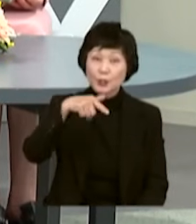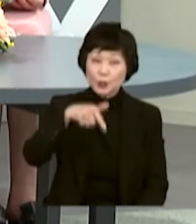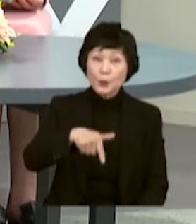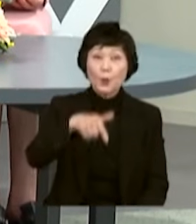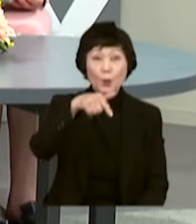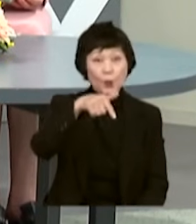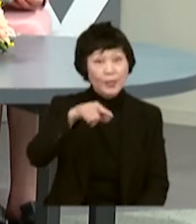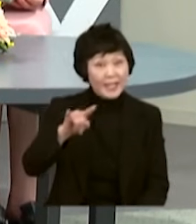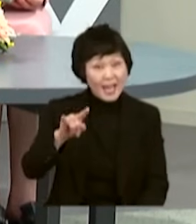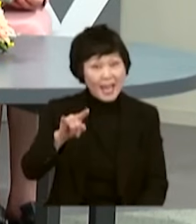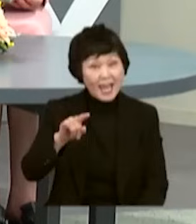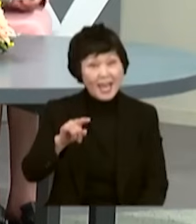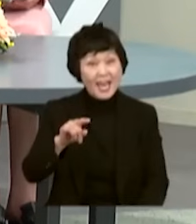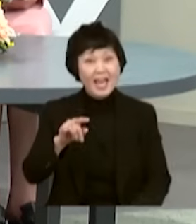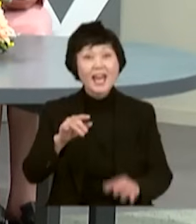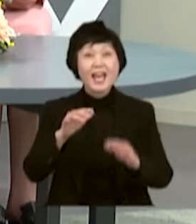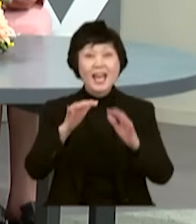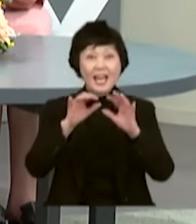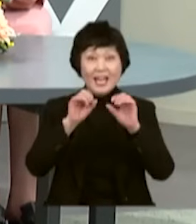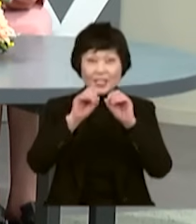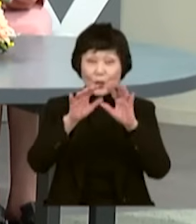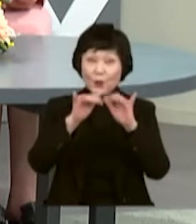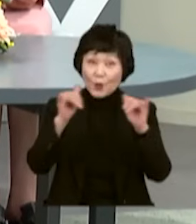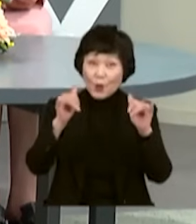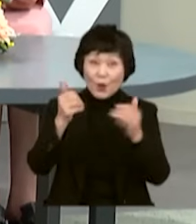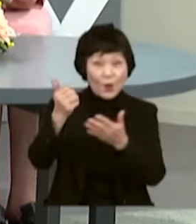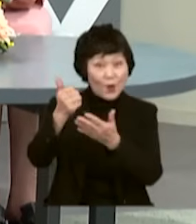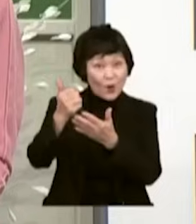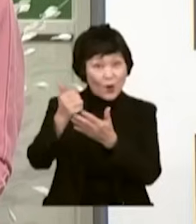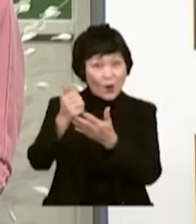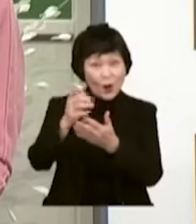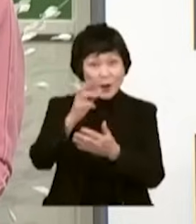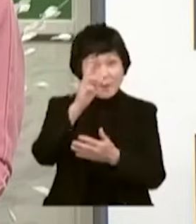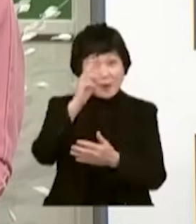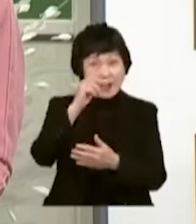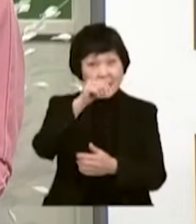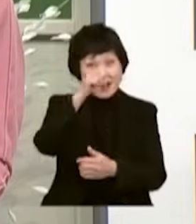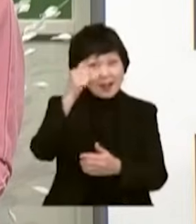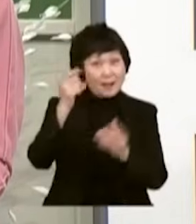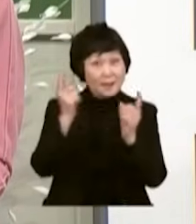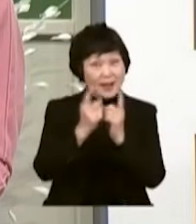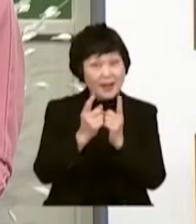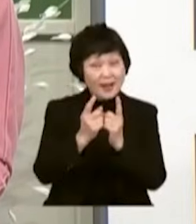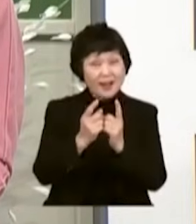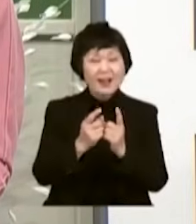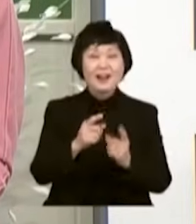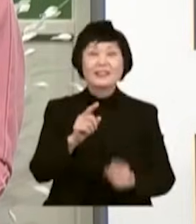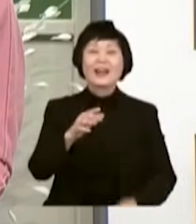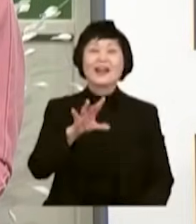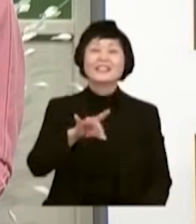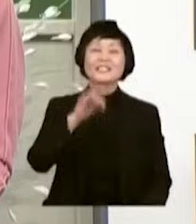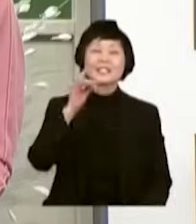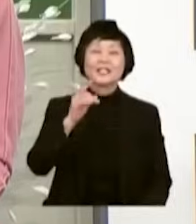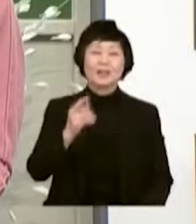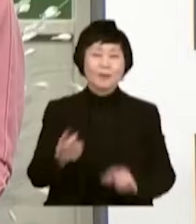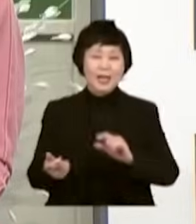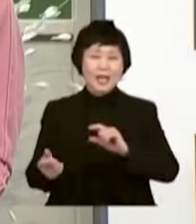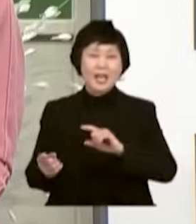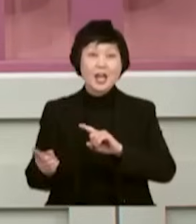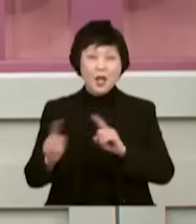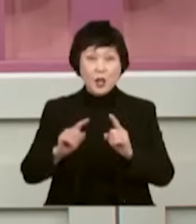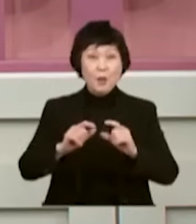진돗개 전도하면 우리 박병선 전도 저 장로님. 네네. 그분과 하나의 만남으로 이제 시작이 돼요. 그 얘기 좀